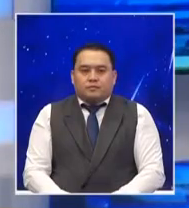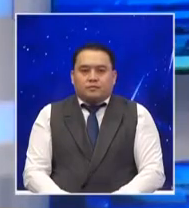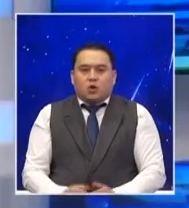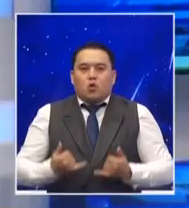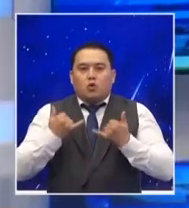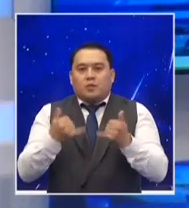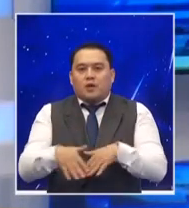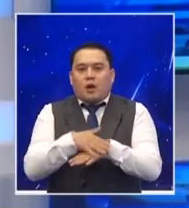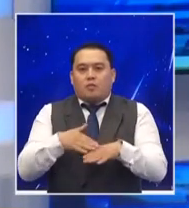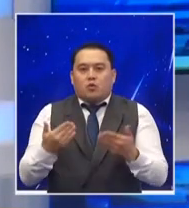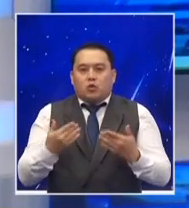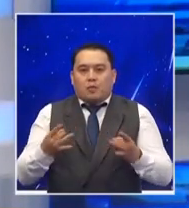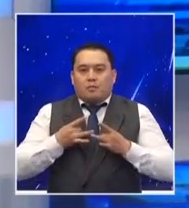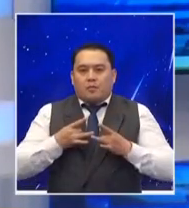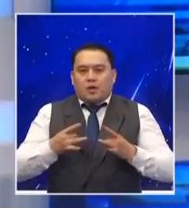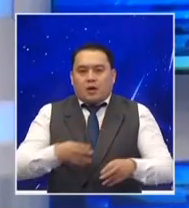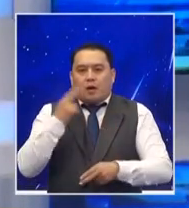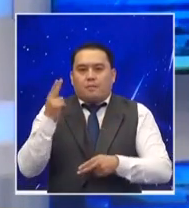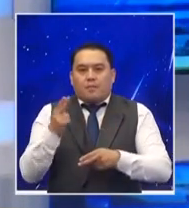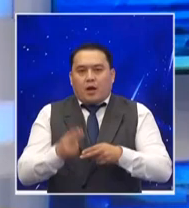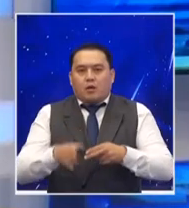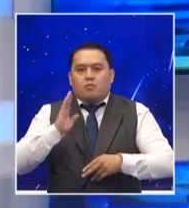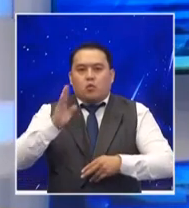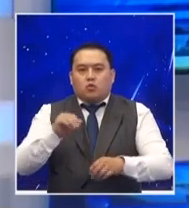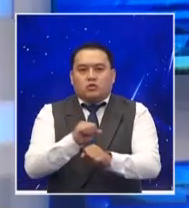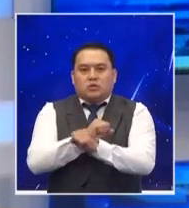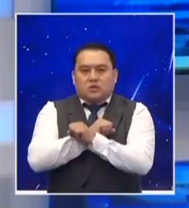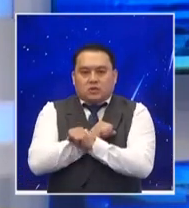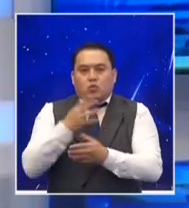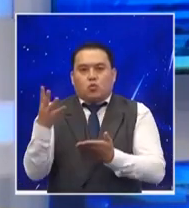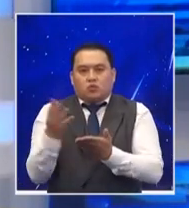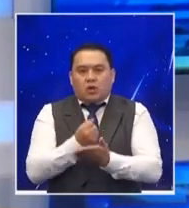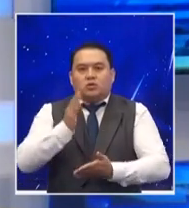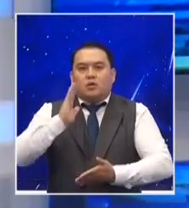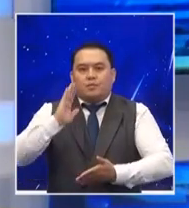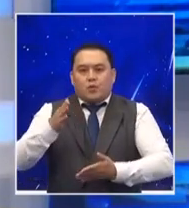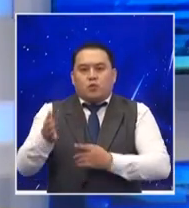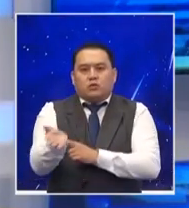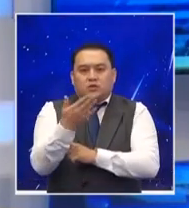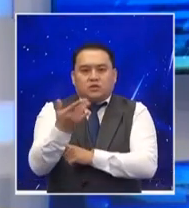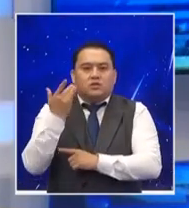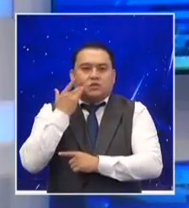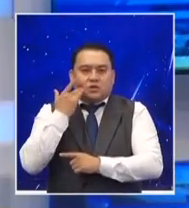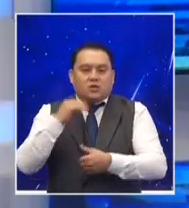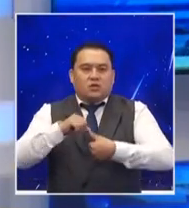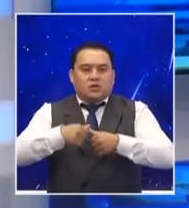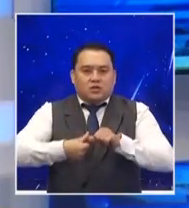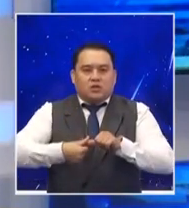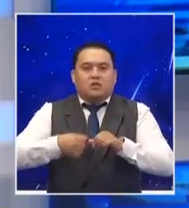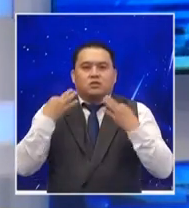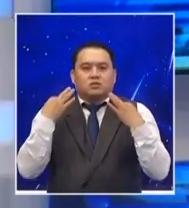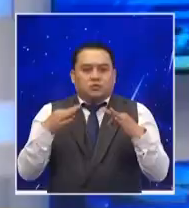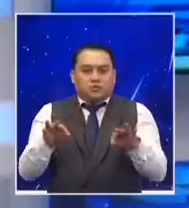Қадірмен дүгірермен бүгінгі мерекелік эфиріміз осымен тәмәм. Алдағы демалыс күндеріңіз сәтті өтсін. Туымыз көкте желбіреп, тәуелсіздігіміз